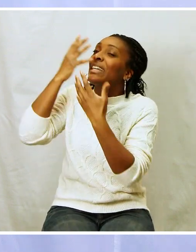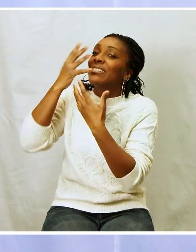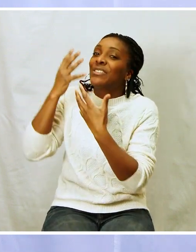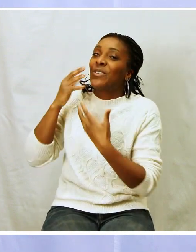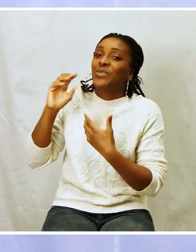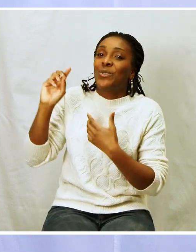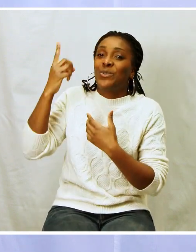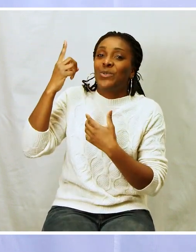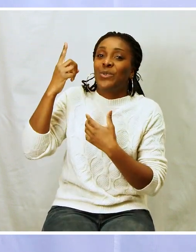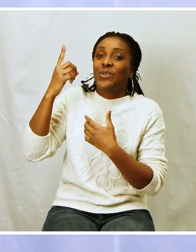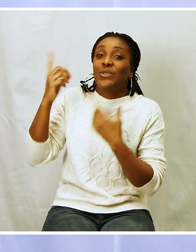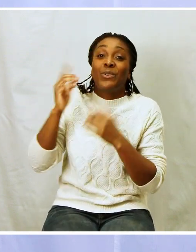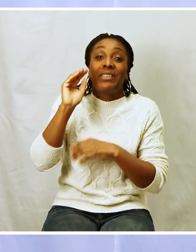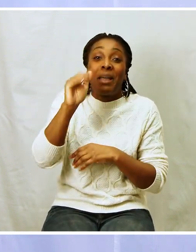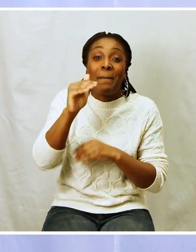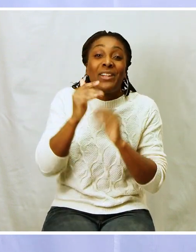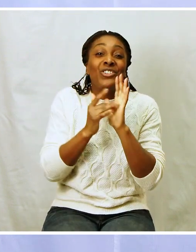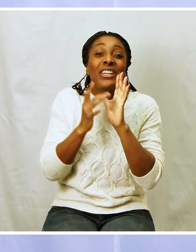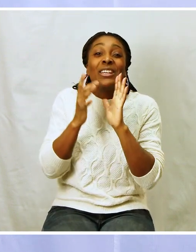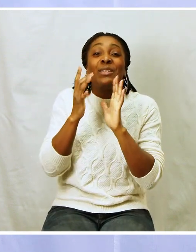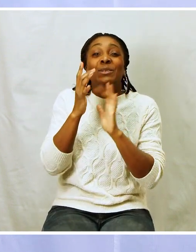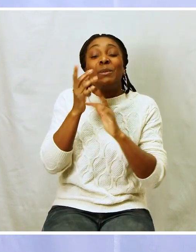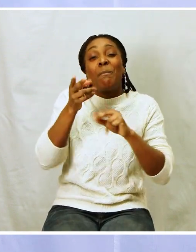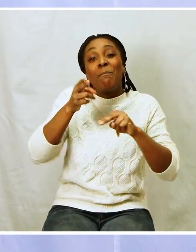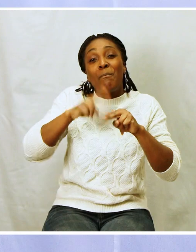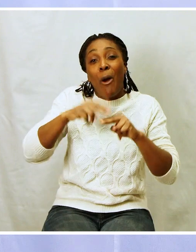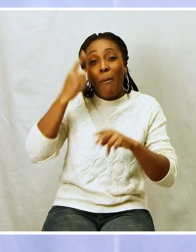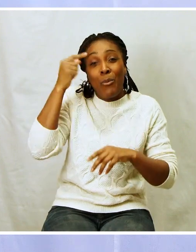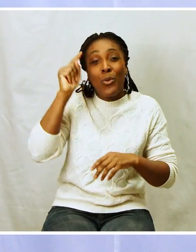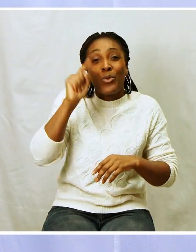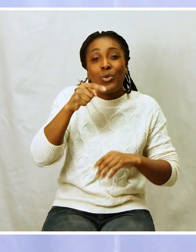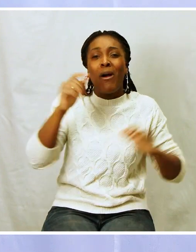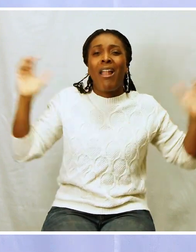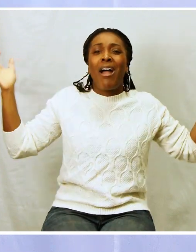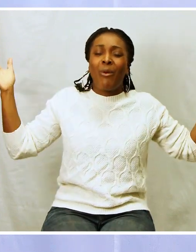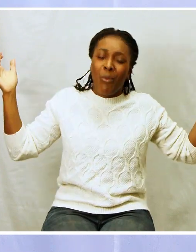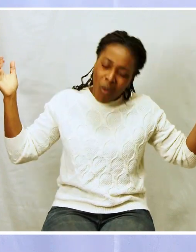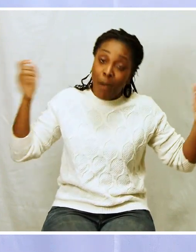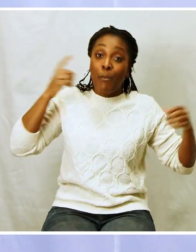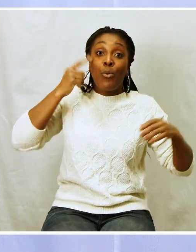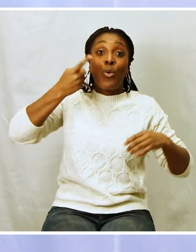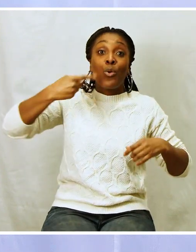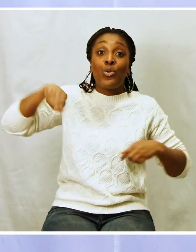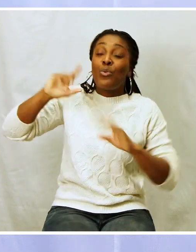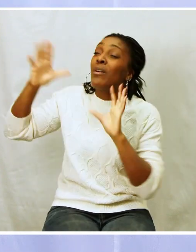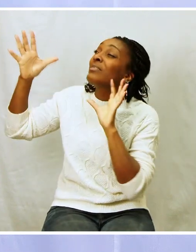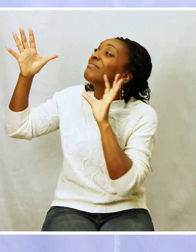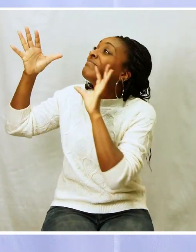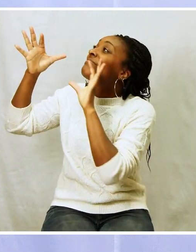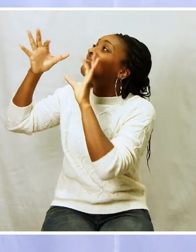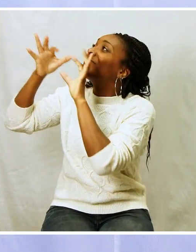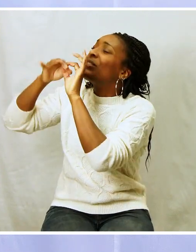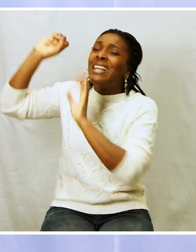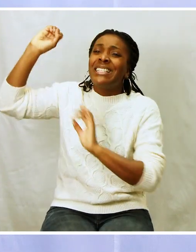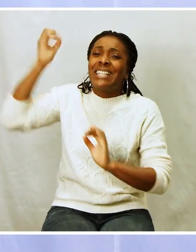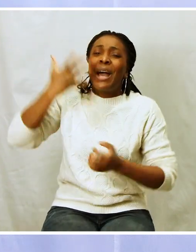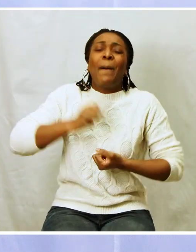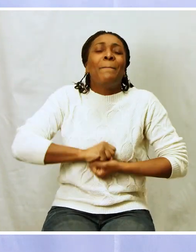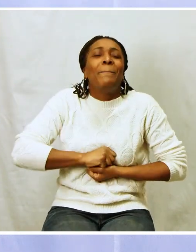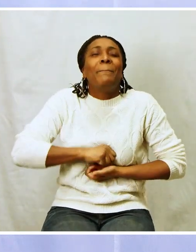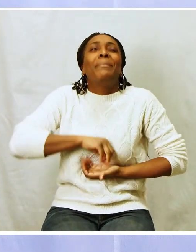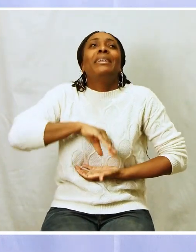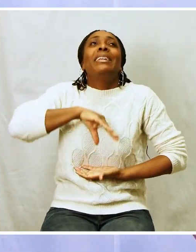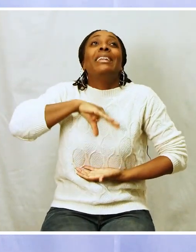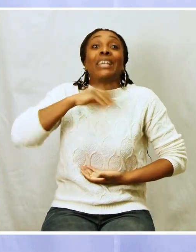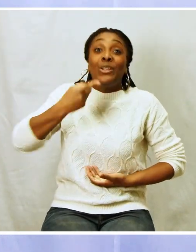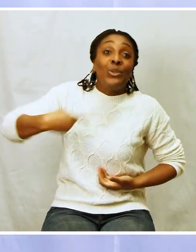que Dieu t'invite. Jésus-Christ a payé le prix pour qu'on soit connecté au Père, rempli du Saint-Esprit, et que nous qui sommes le temple